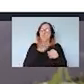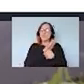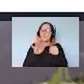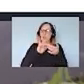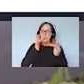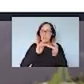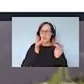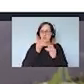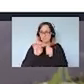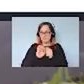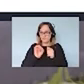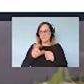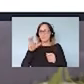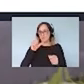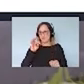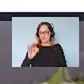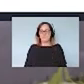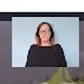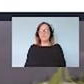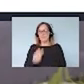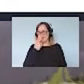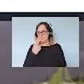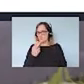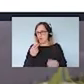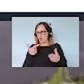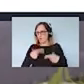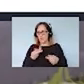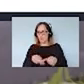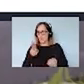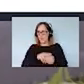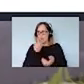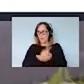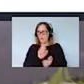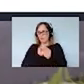o które pytają Państwo na czacie, bo widzę, że kilku nie zdążyłem wstawić na